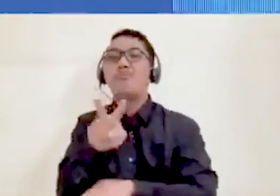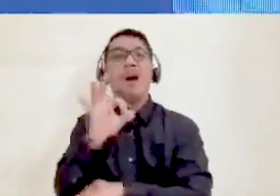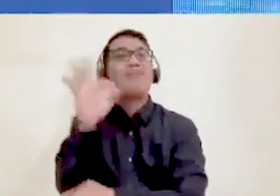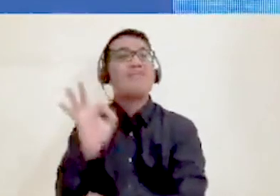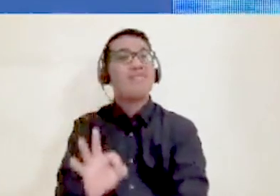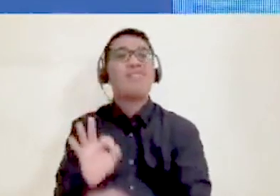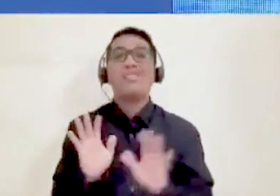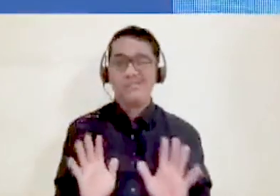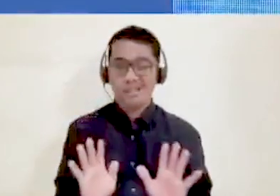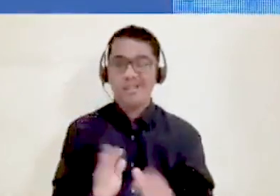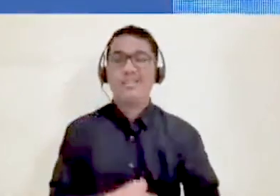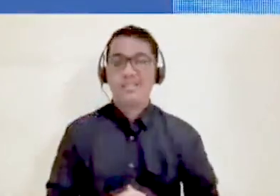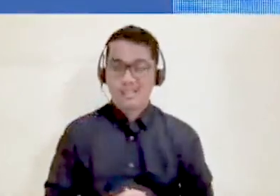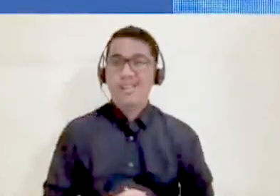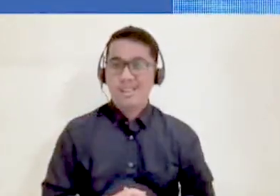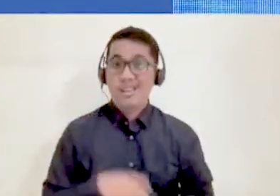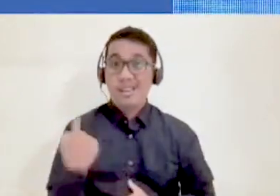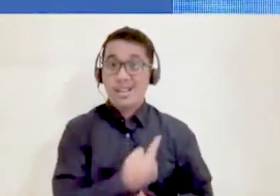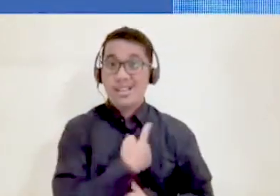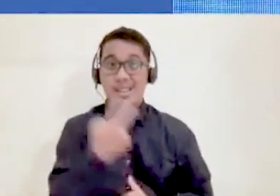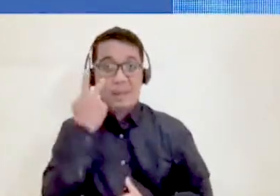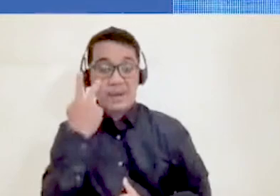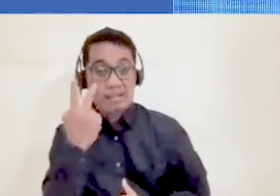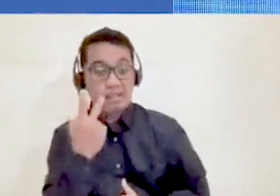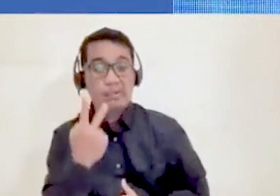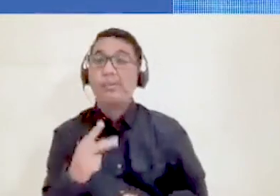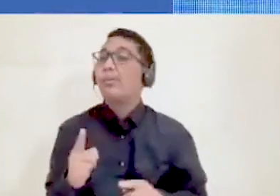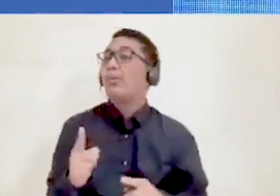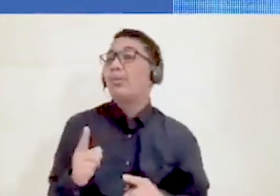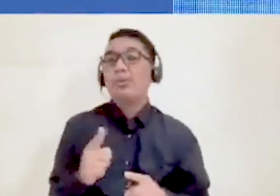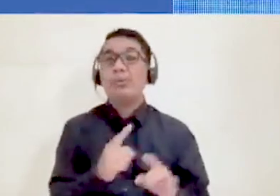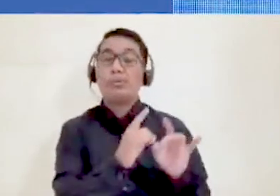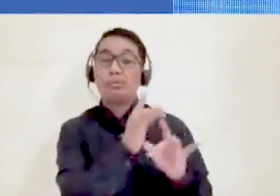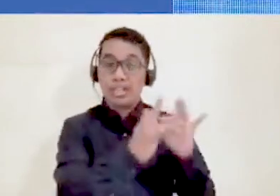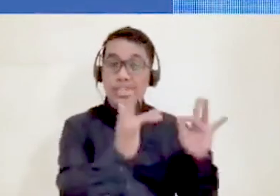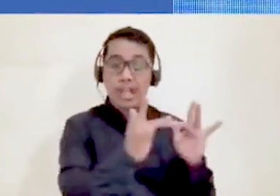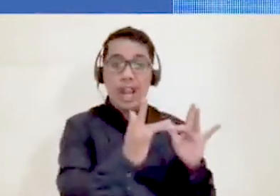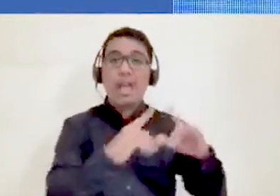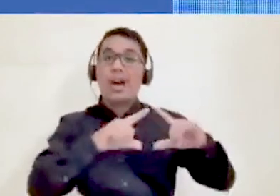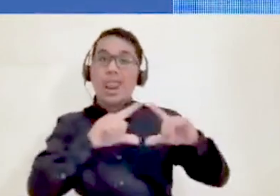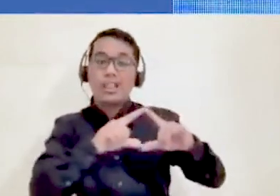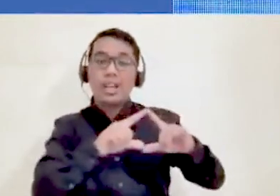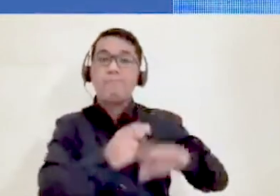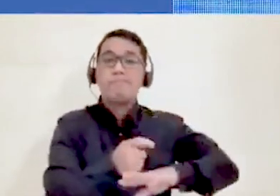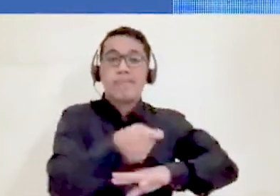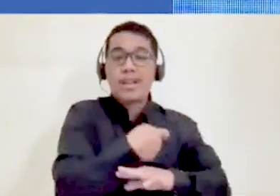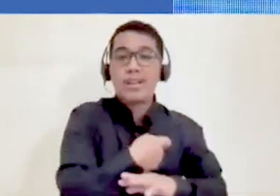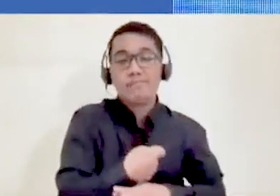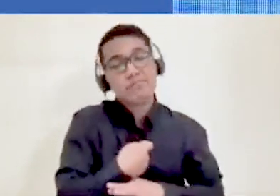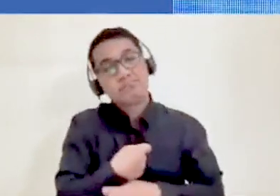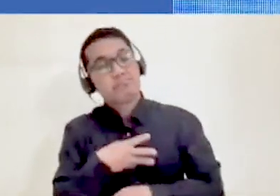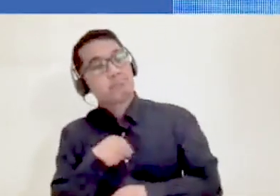takut Ayo kita melihat di sini ada digital Divide kalau tadinya kita hanya memaknai